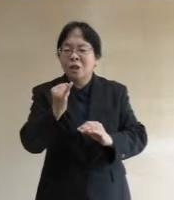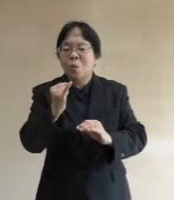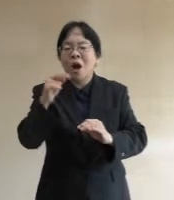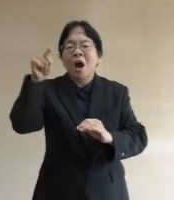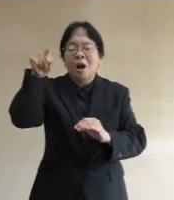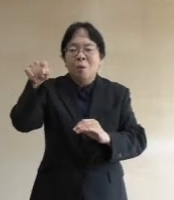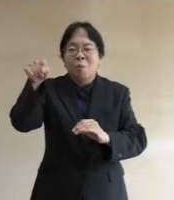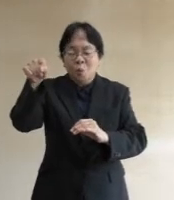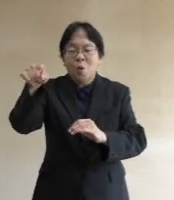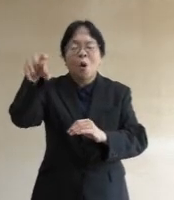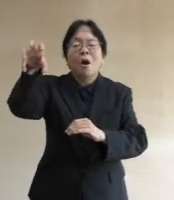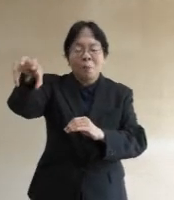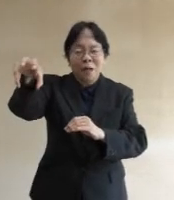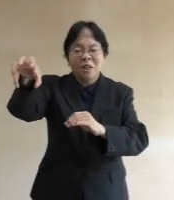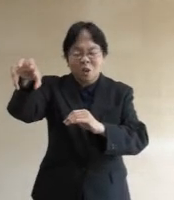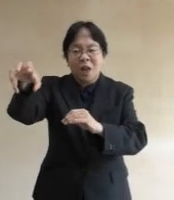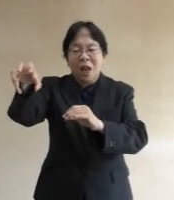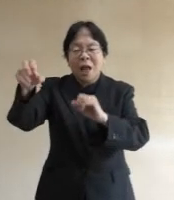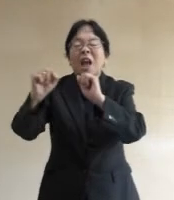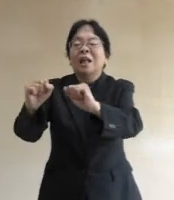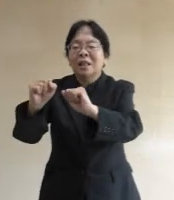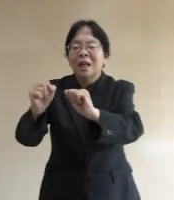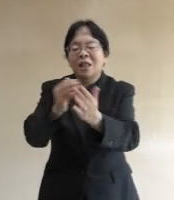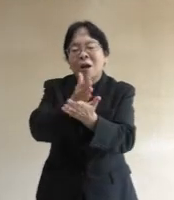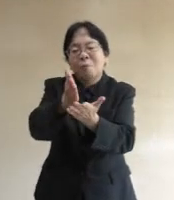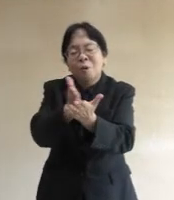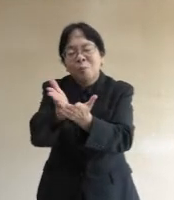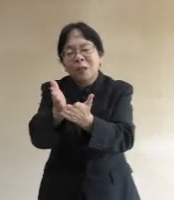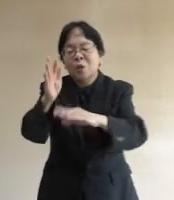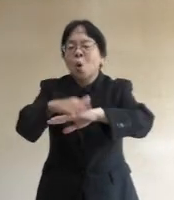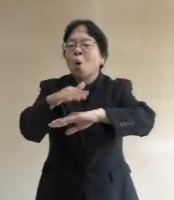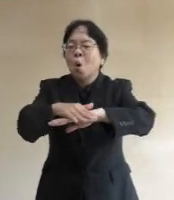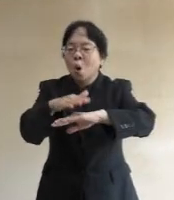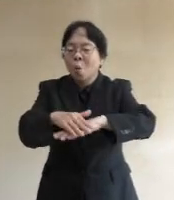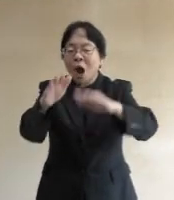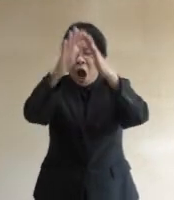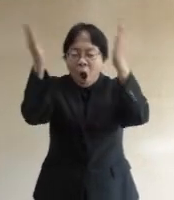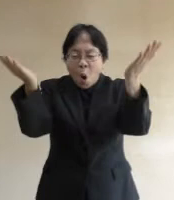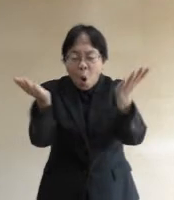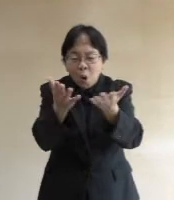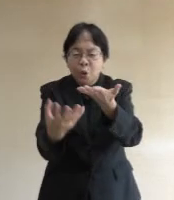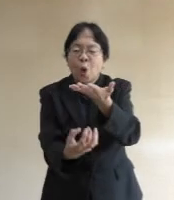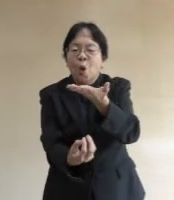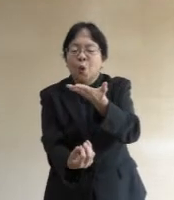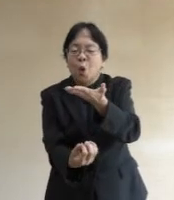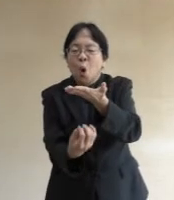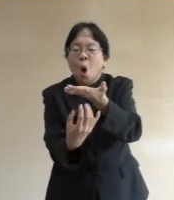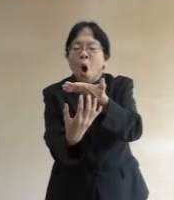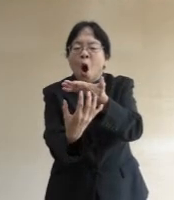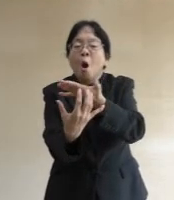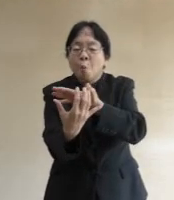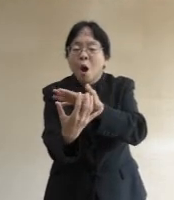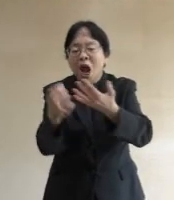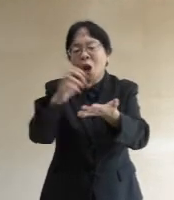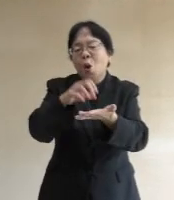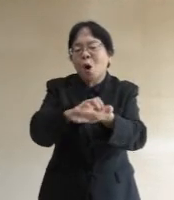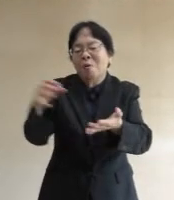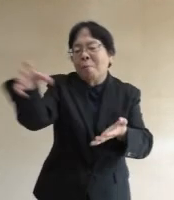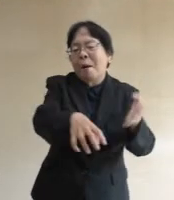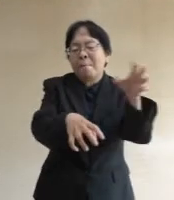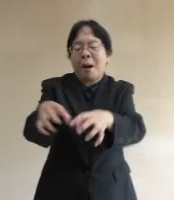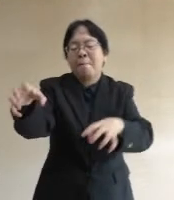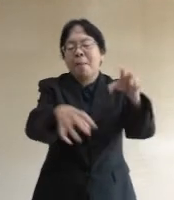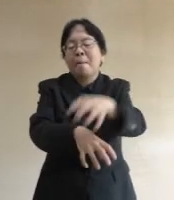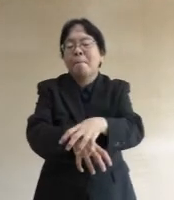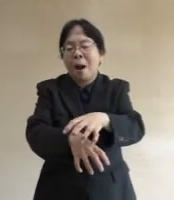がそこでやっていた分別の仕方もほとんど大体燃えるゴミに入れて捨てるっていうようなやり方でやってきたっていう方だったので